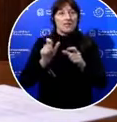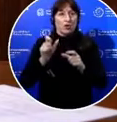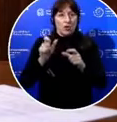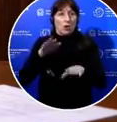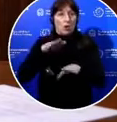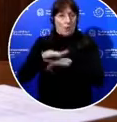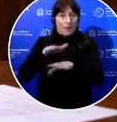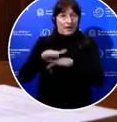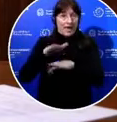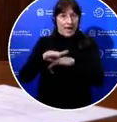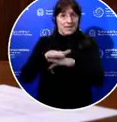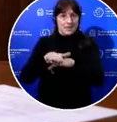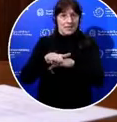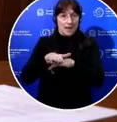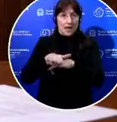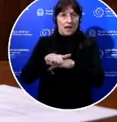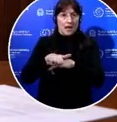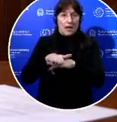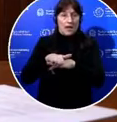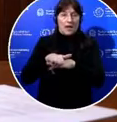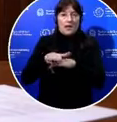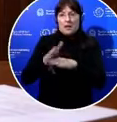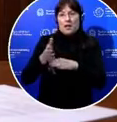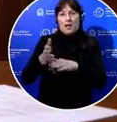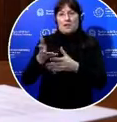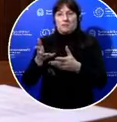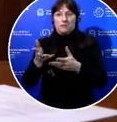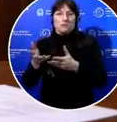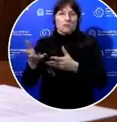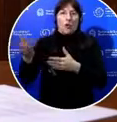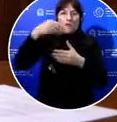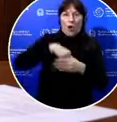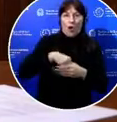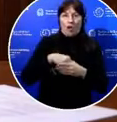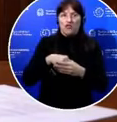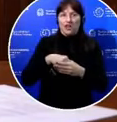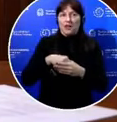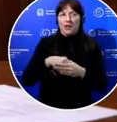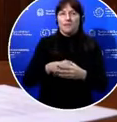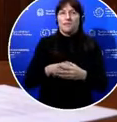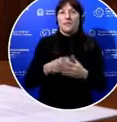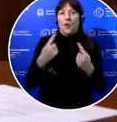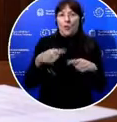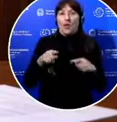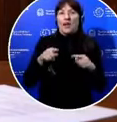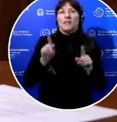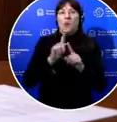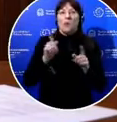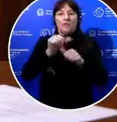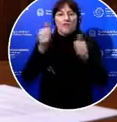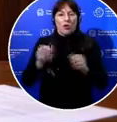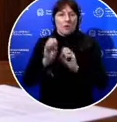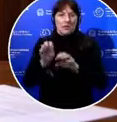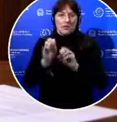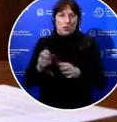competenze adeguate per poter essere effettivamente di aiuto. E quindi c'è un tema di